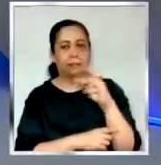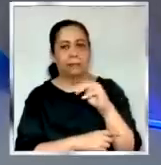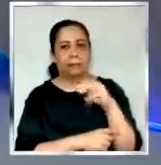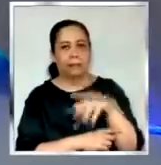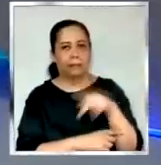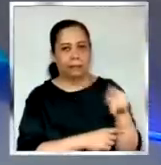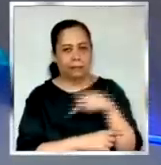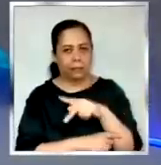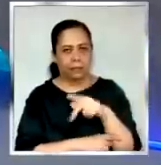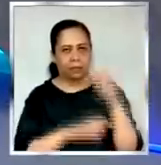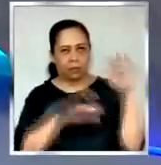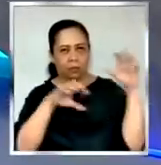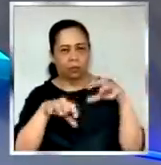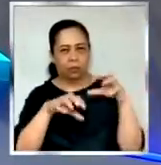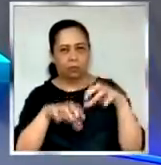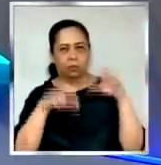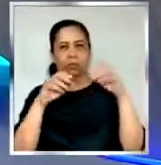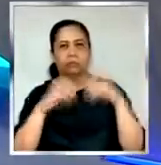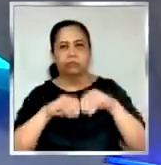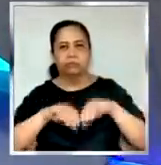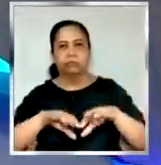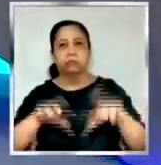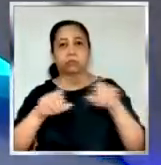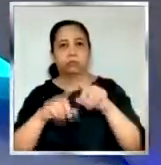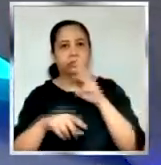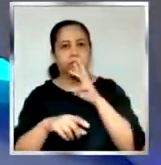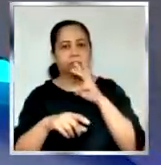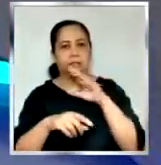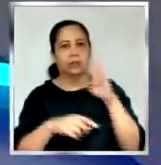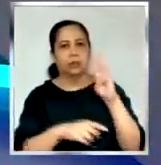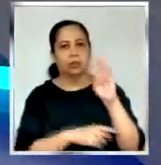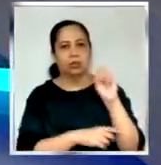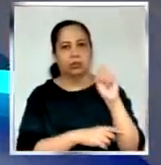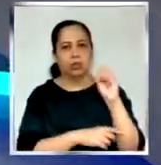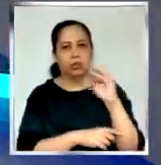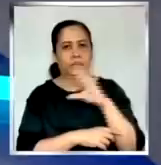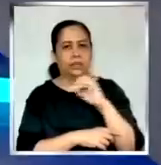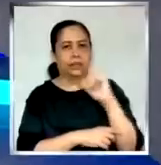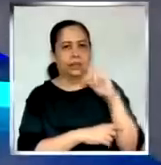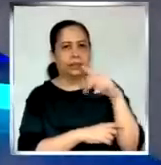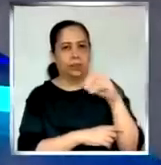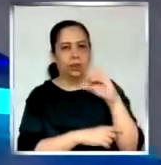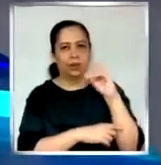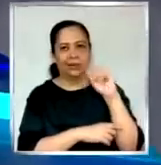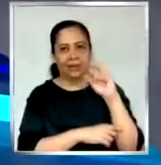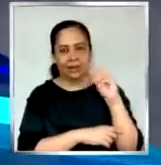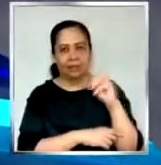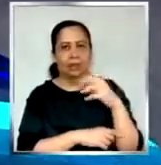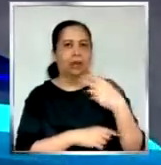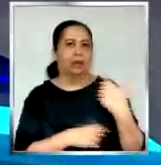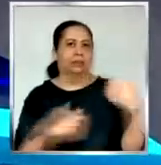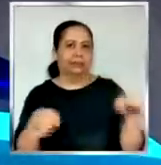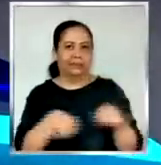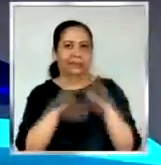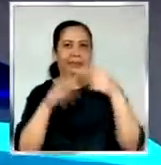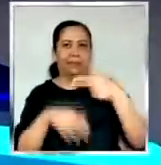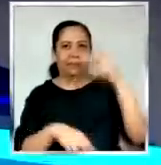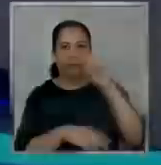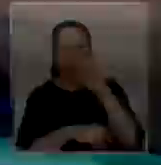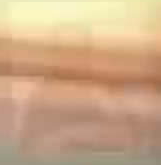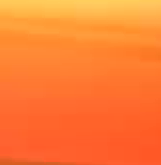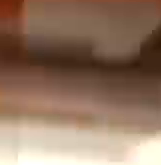ng bagyo, nagpakawala pa ng tubig ang Bustos at Ipo Dam. Nagkataon pa namang high tide. Live mula sa Kalumpit,